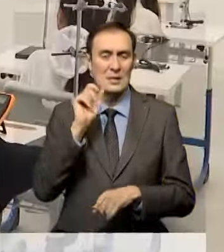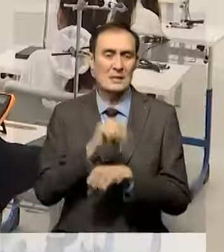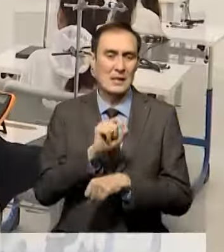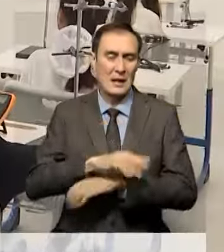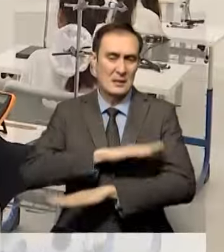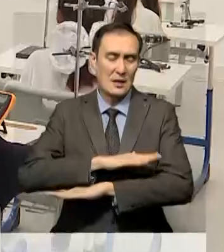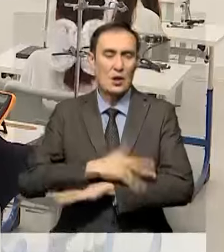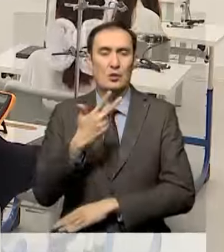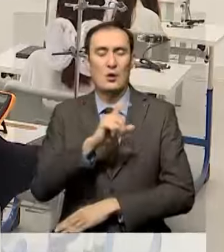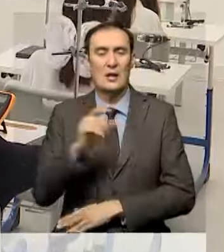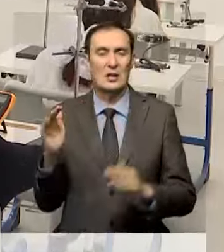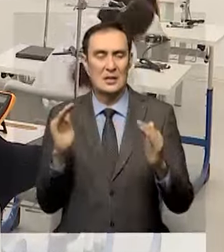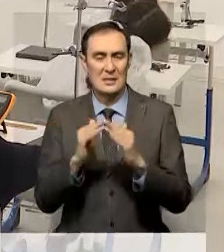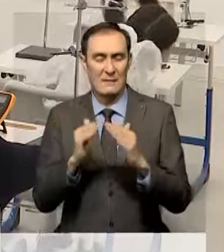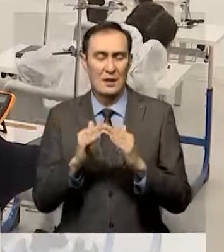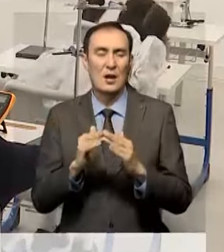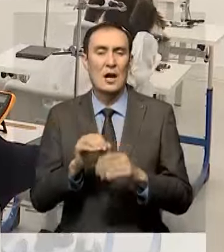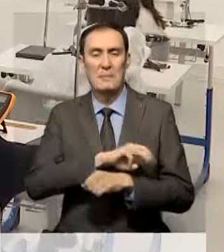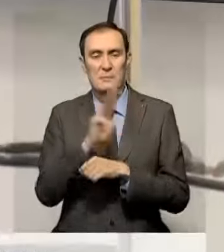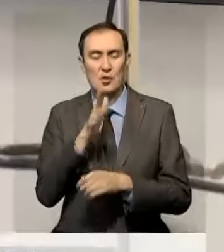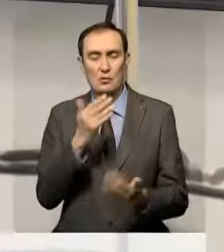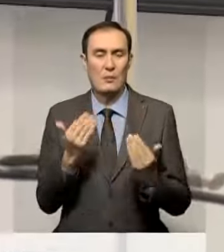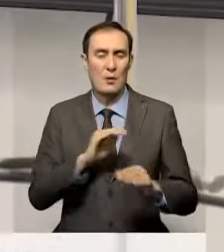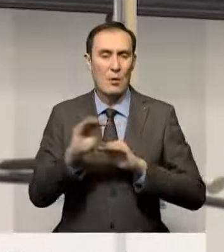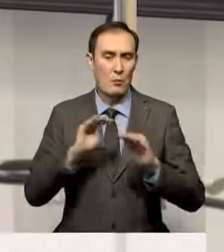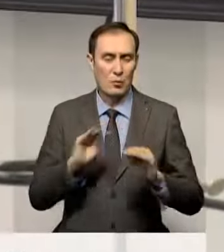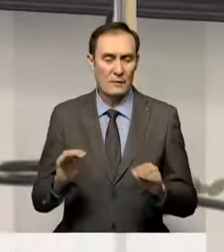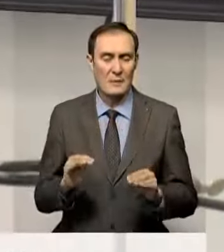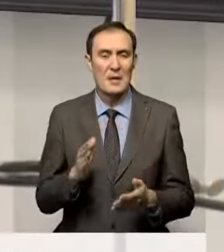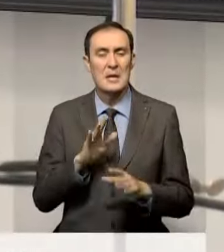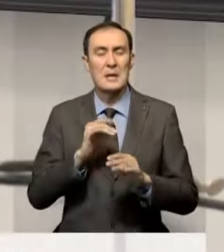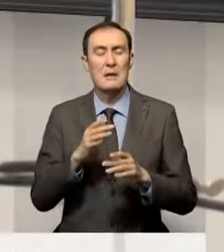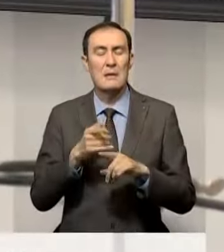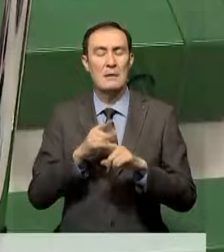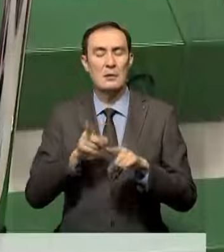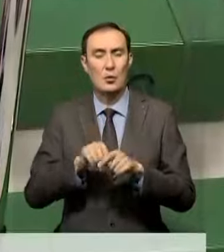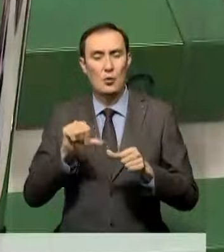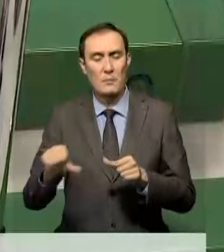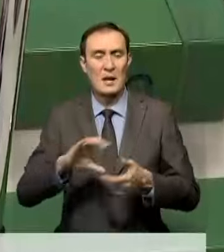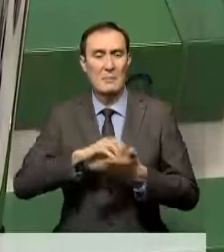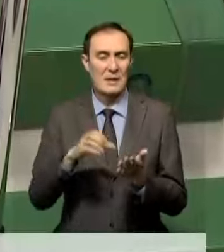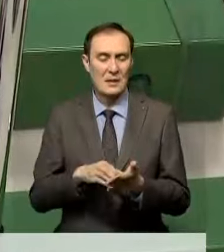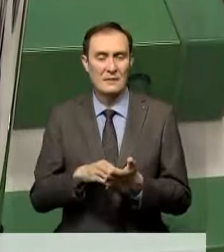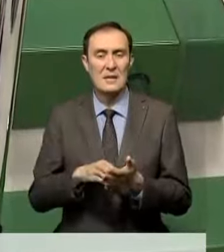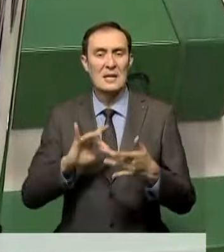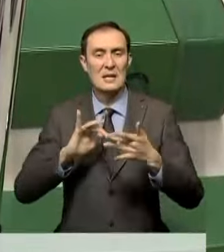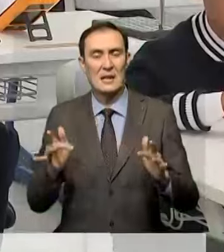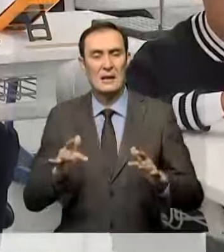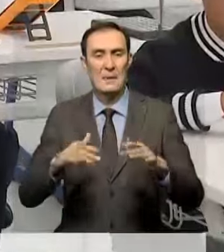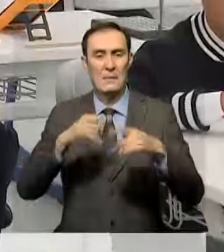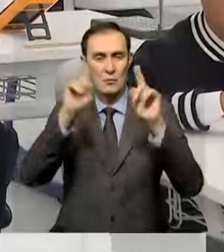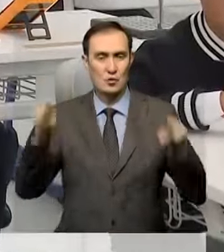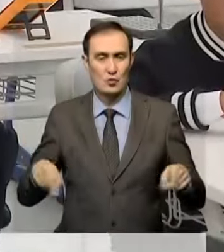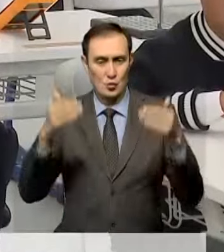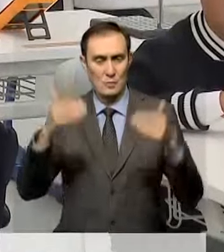занятия. Трехэтажные здания учебных заведений оснащены современным оборудованием и мебелью. Помимо предметных кабинетов с интерактивными панелями,